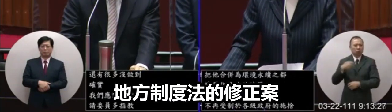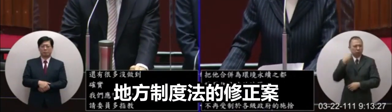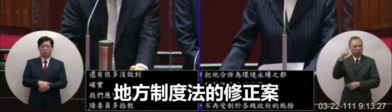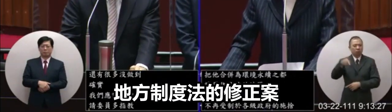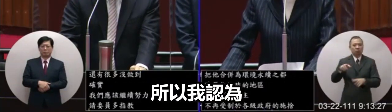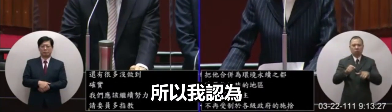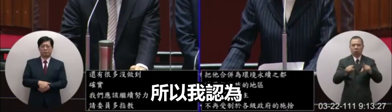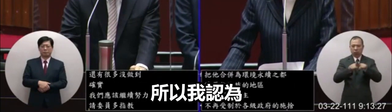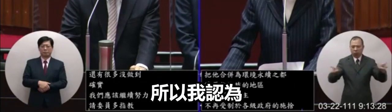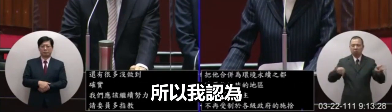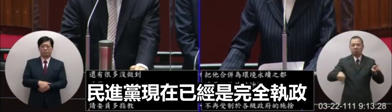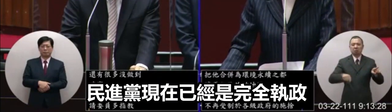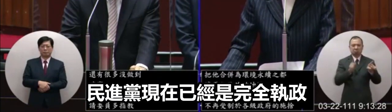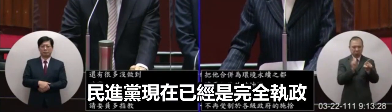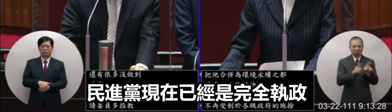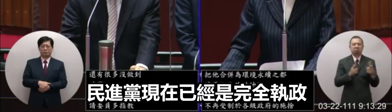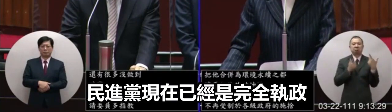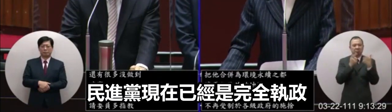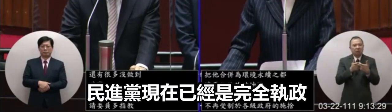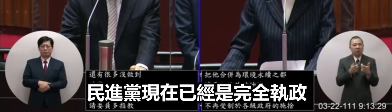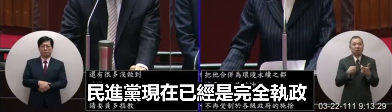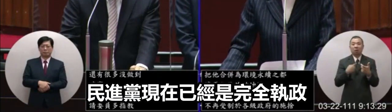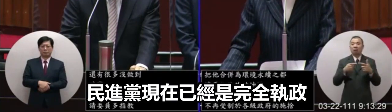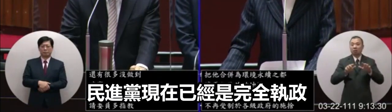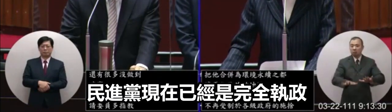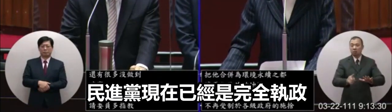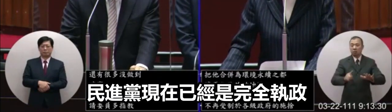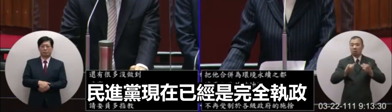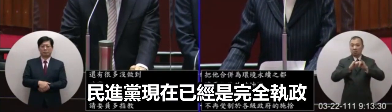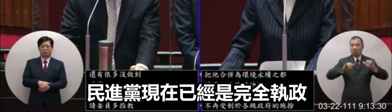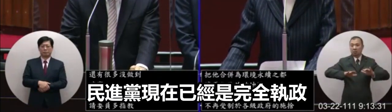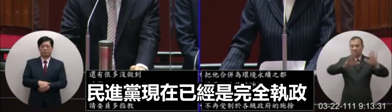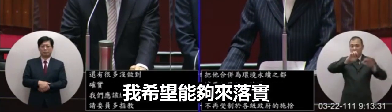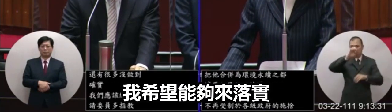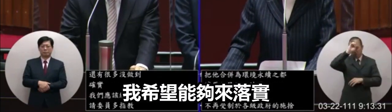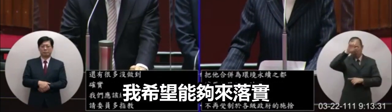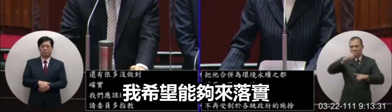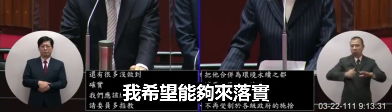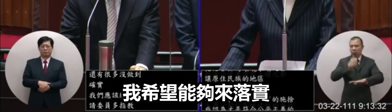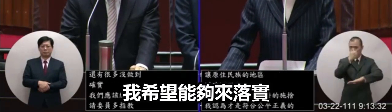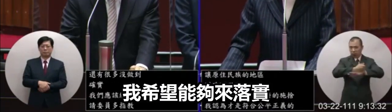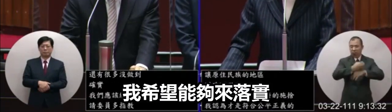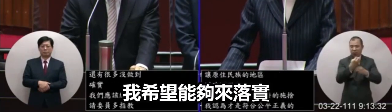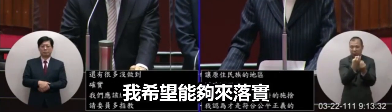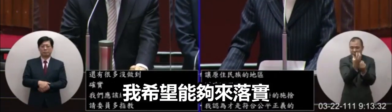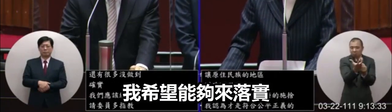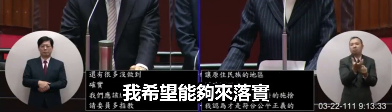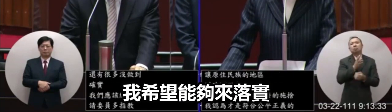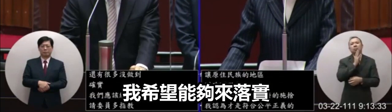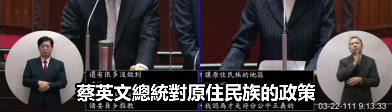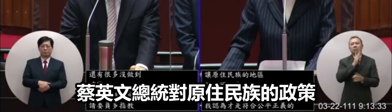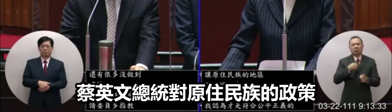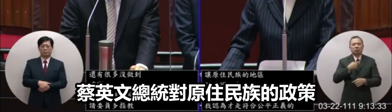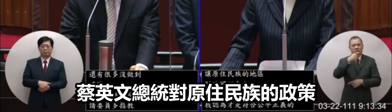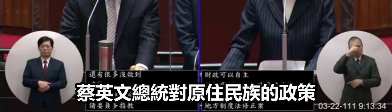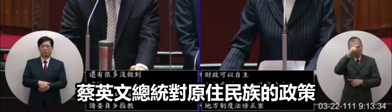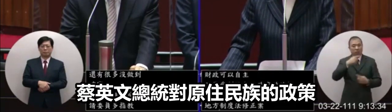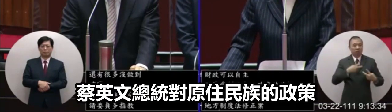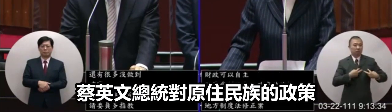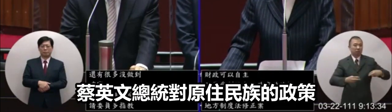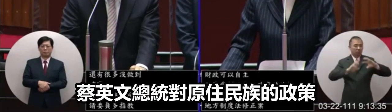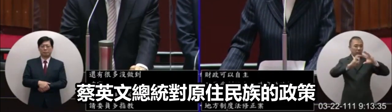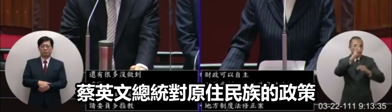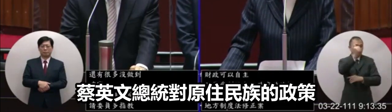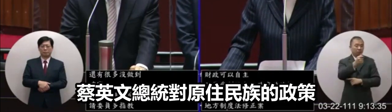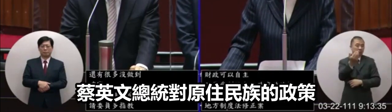修正案。所以我认为民进党现在已经是完全执政，我希望能够来落实蔡英文总